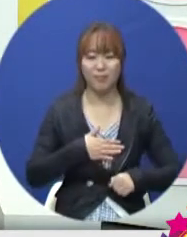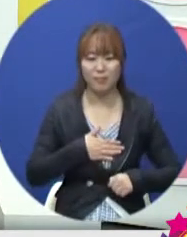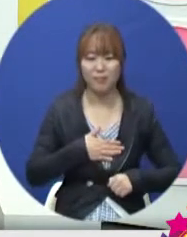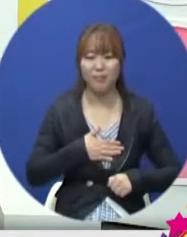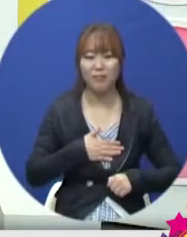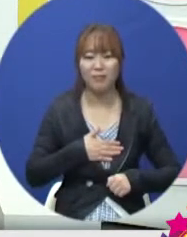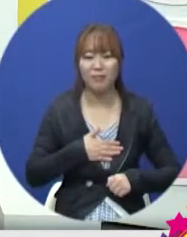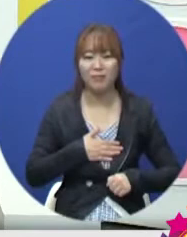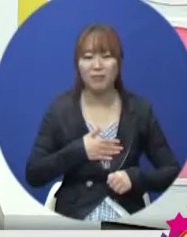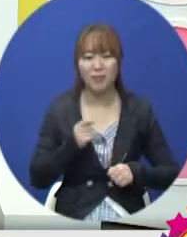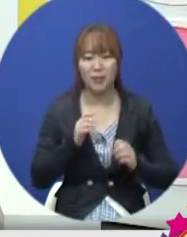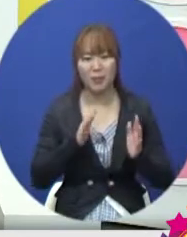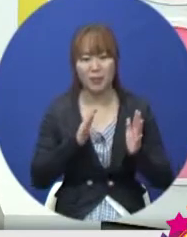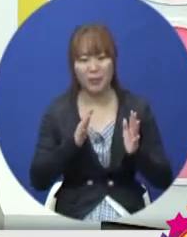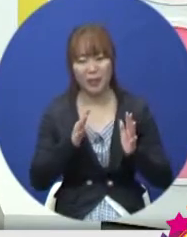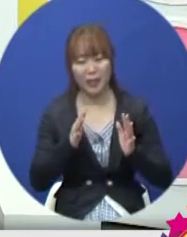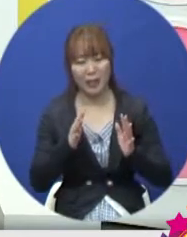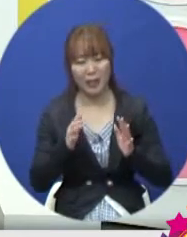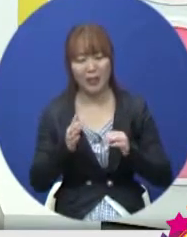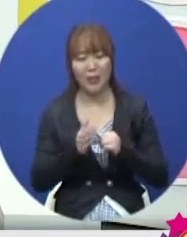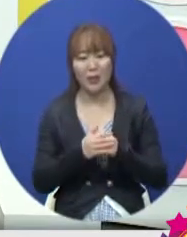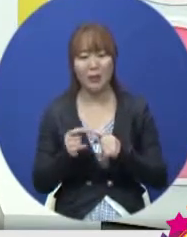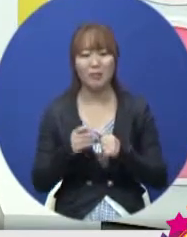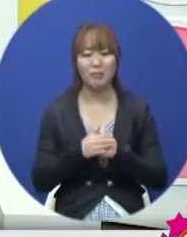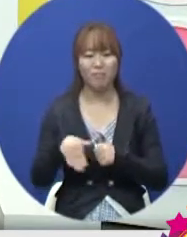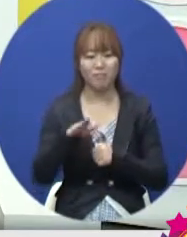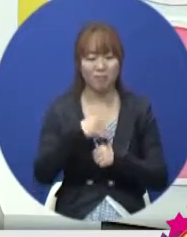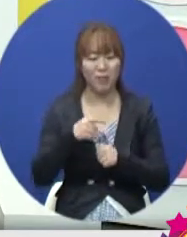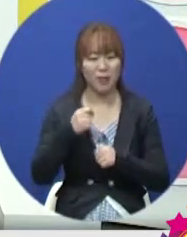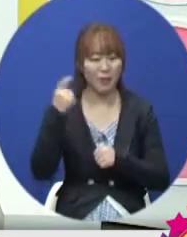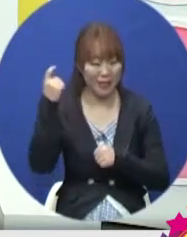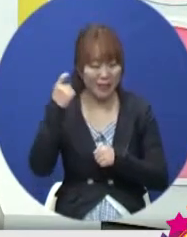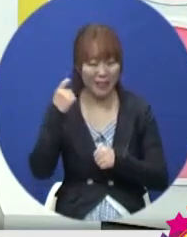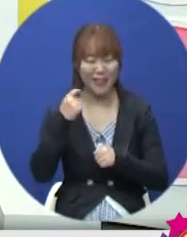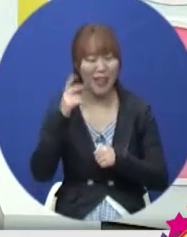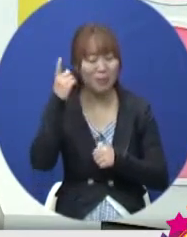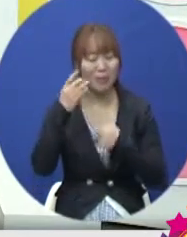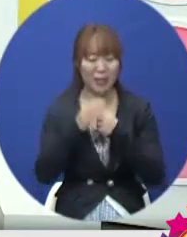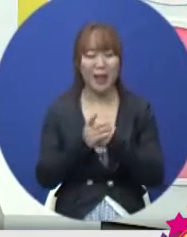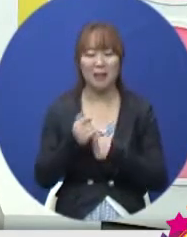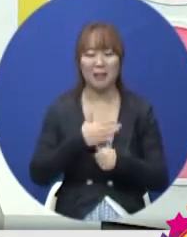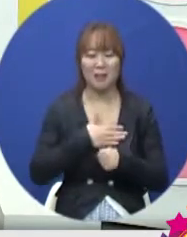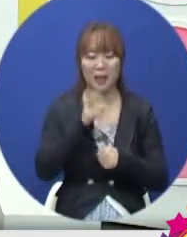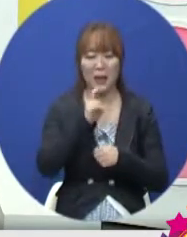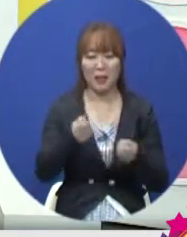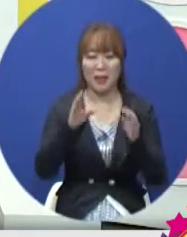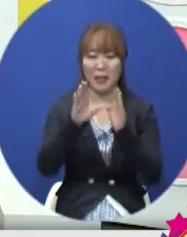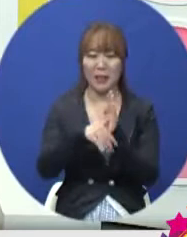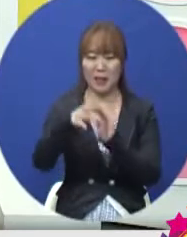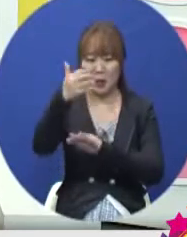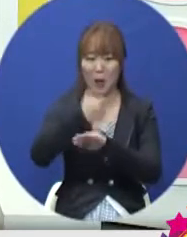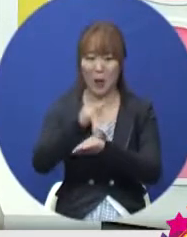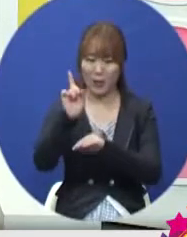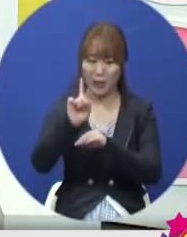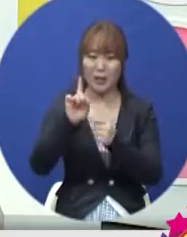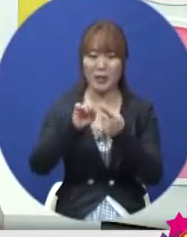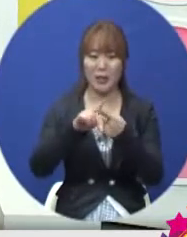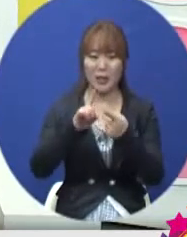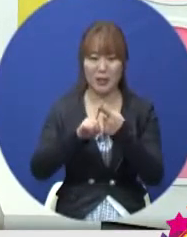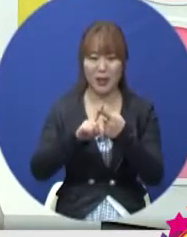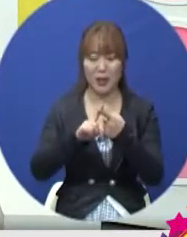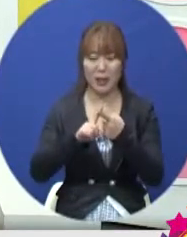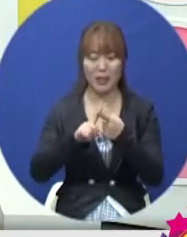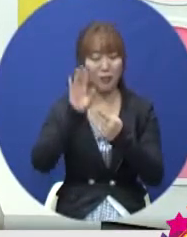하니까 네. 조금씩 밀릴 거예요. 신청자 여러분 아, 밀리더라도 감안해서 듣겠습니다. 네. 예. 아버님 그 가요제에서 결과 어떻게 됐는지 저희